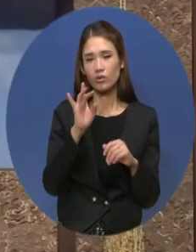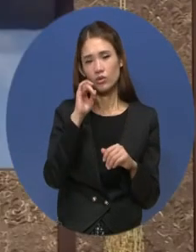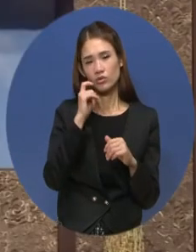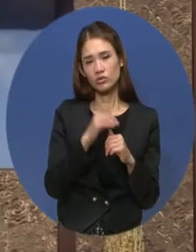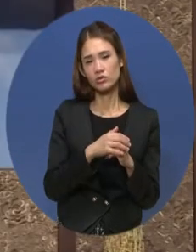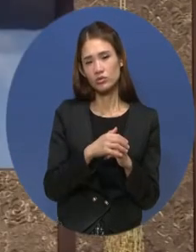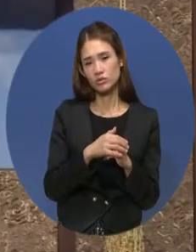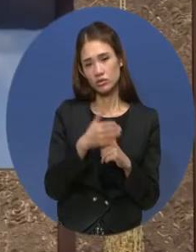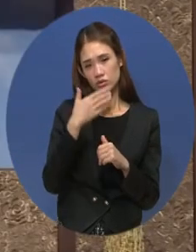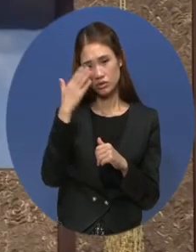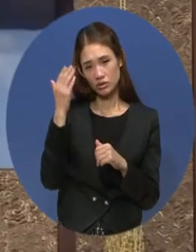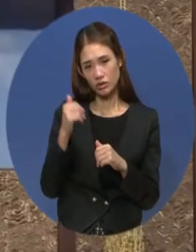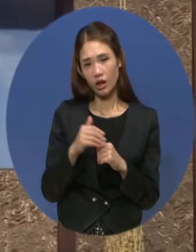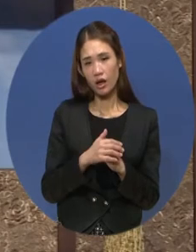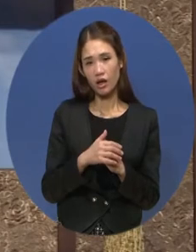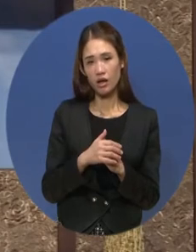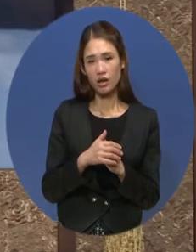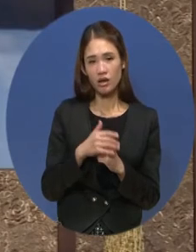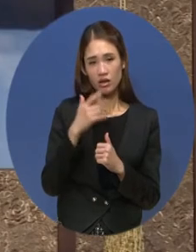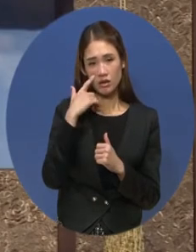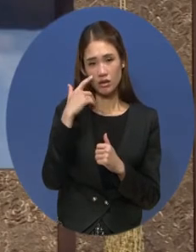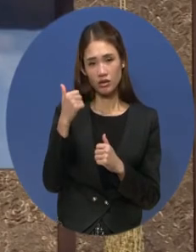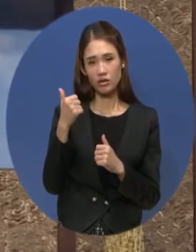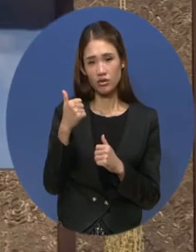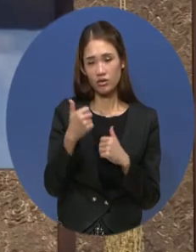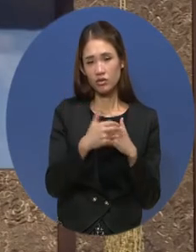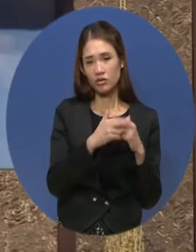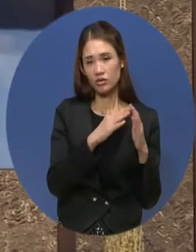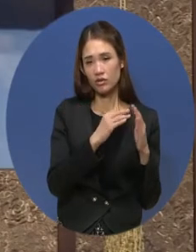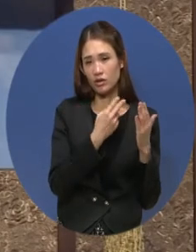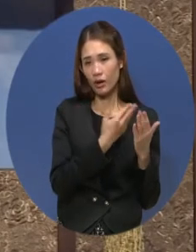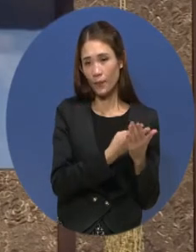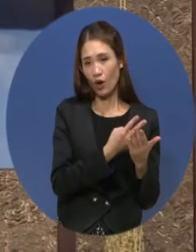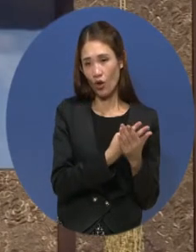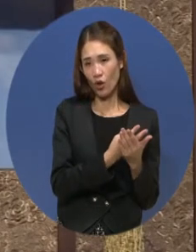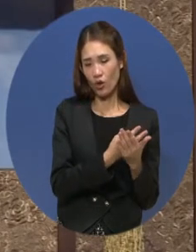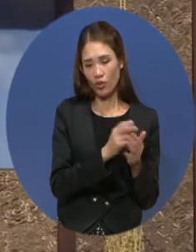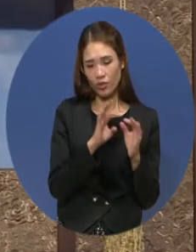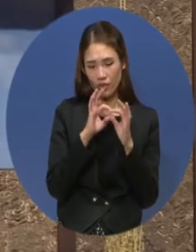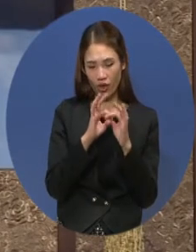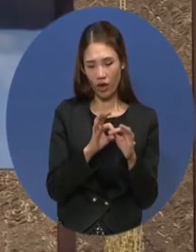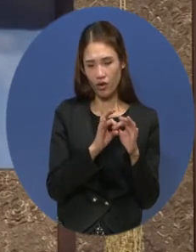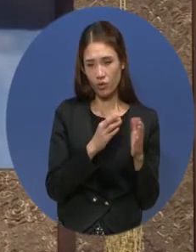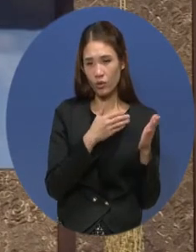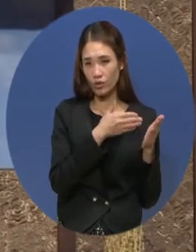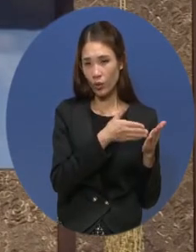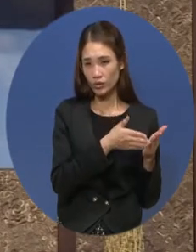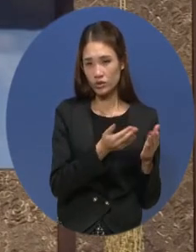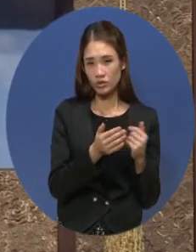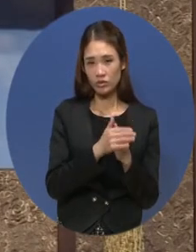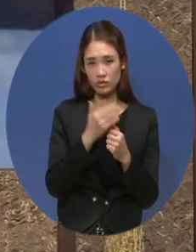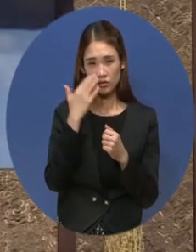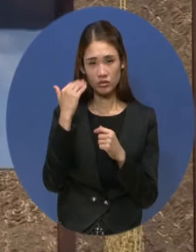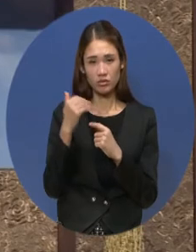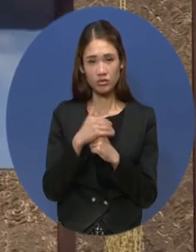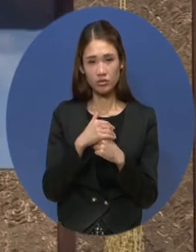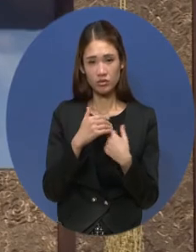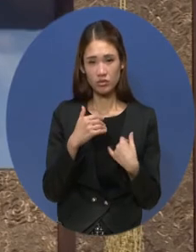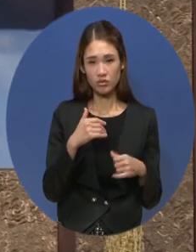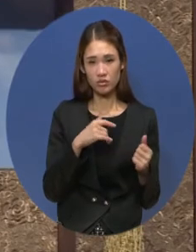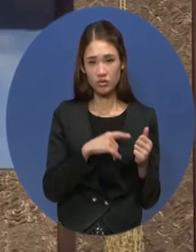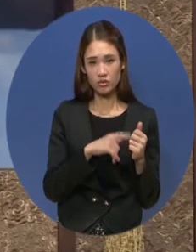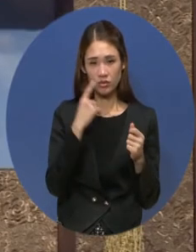그래서 다행히도 4 아버님께서 이제 병원 측의 다가 계속 요청을 해 가지고 우리 발달 장이나 자료가